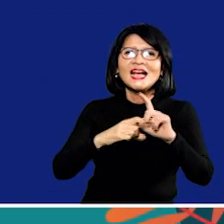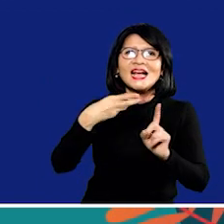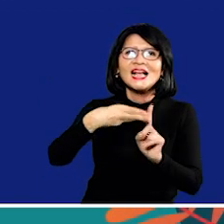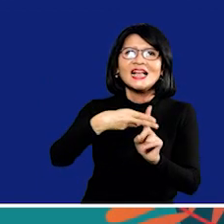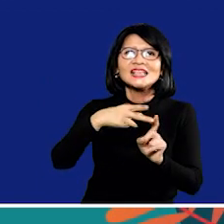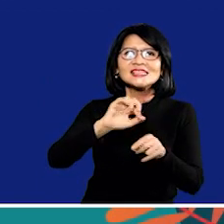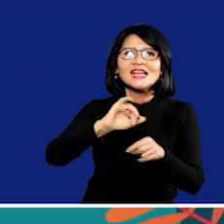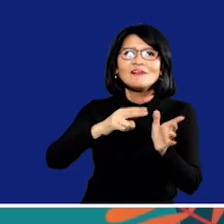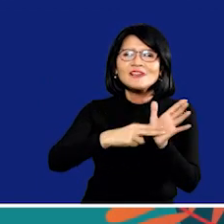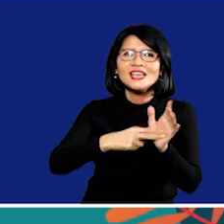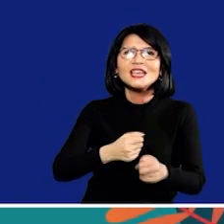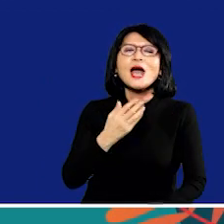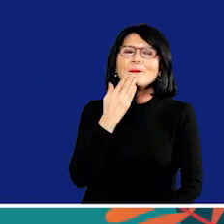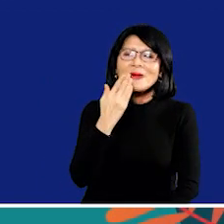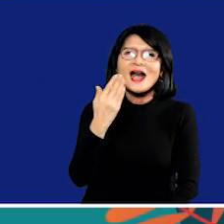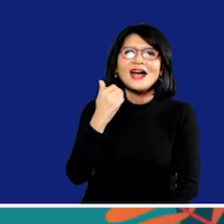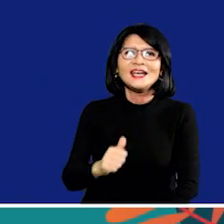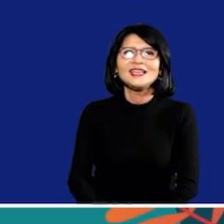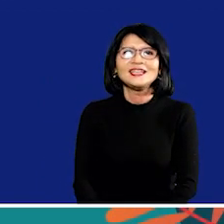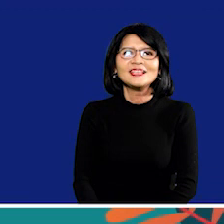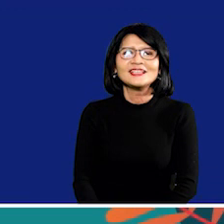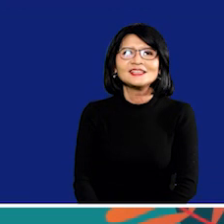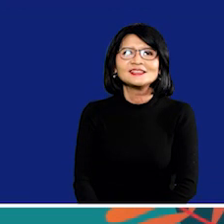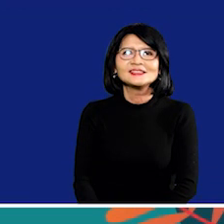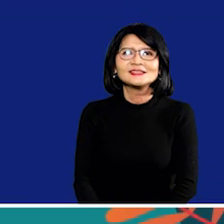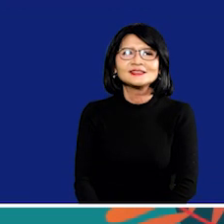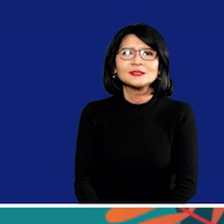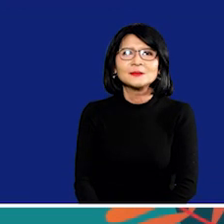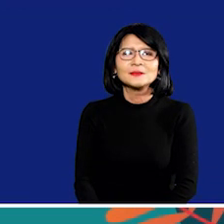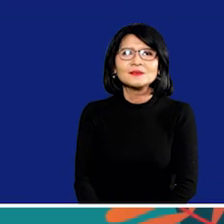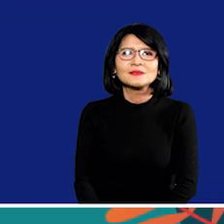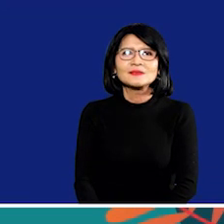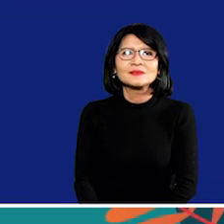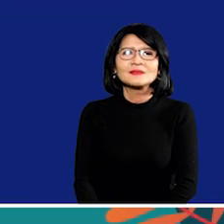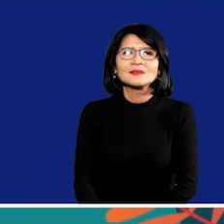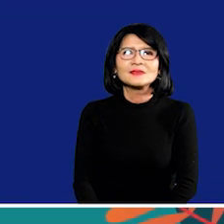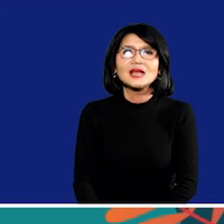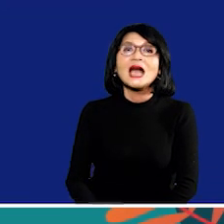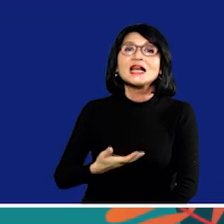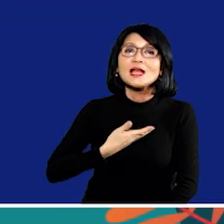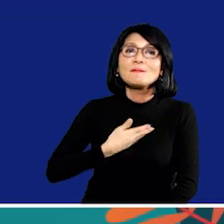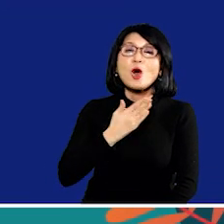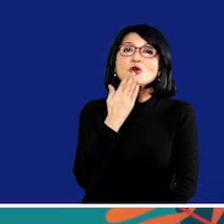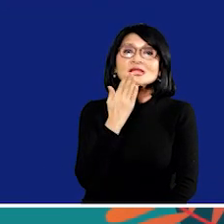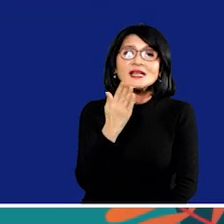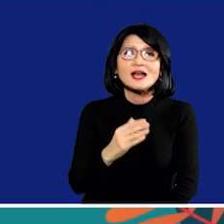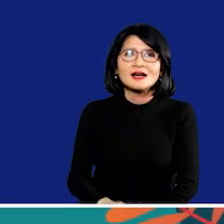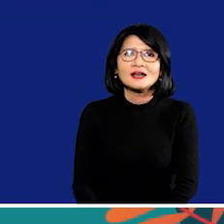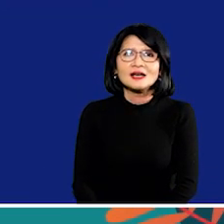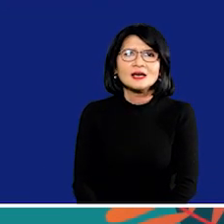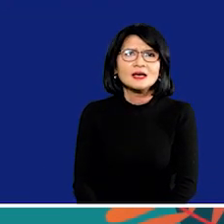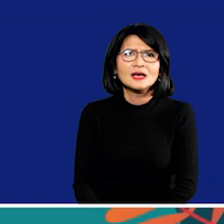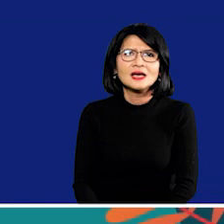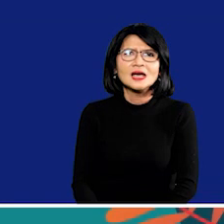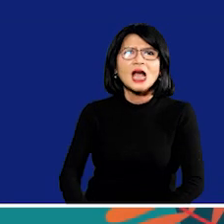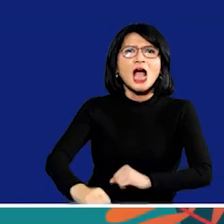Baik, Pak. Baik. Baik, Mam Melki. Baik. Jewa, mau tanya dulu. Itu